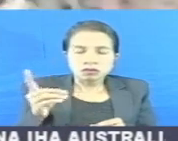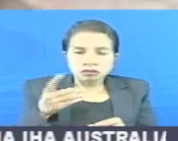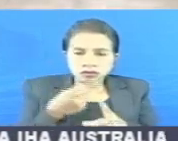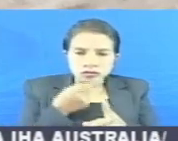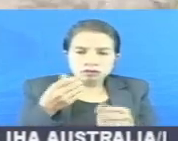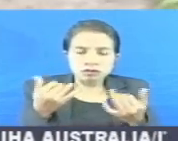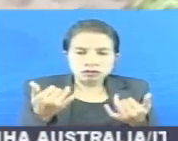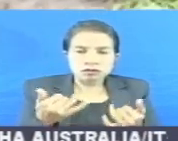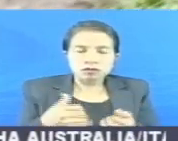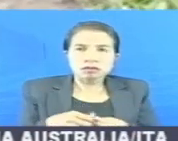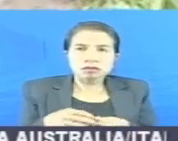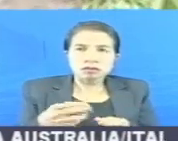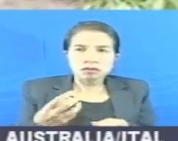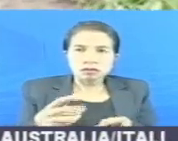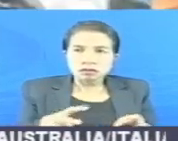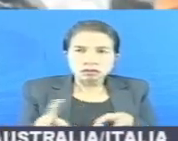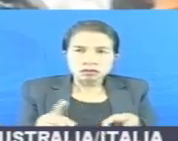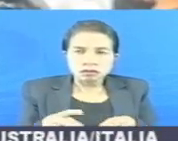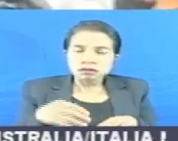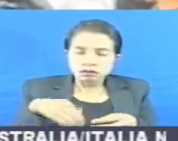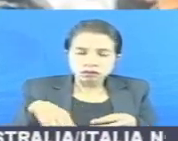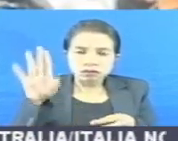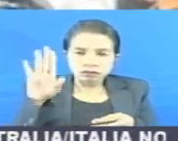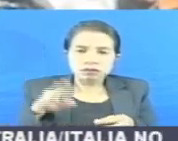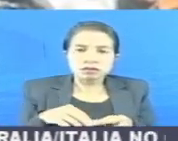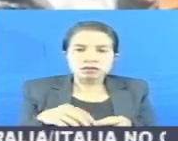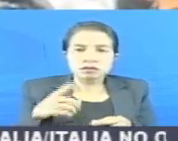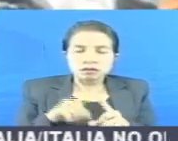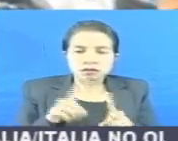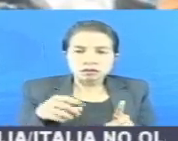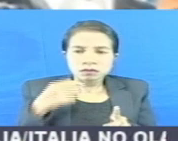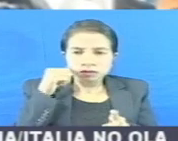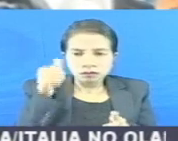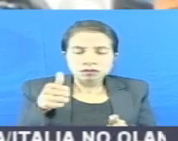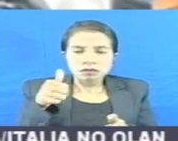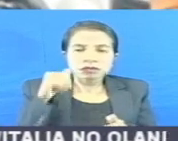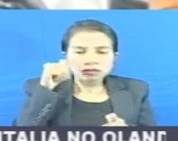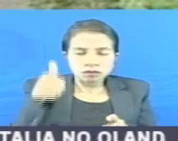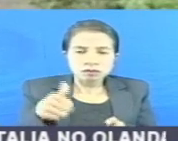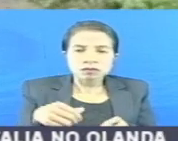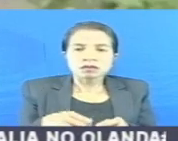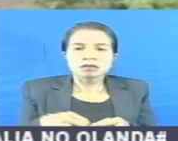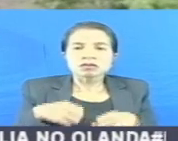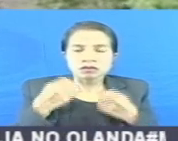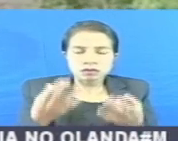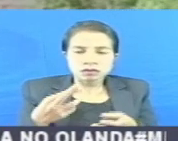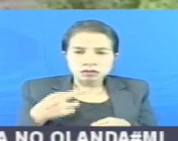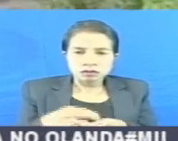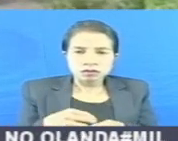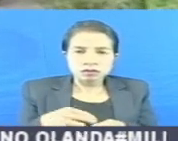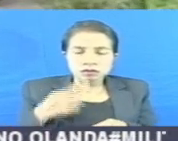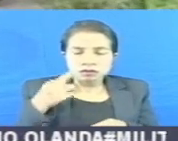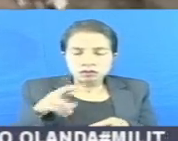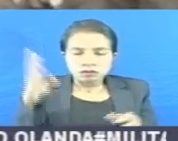istirahat ane mai. Sira fila fali batian ane mai be aban habaru ansan ane hari tau kisirnya resultari ane. Responde ba